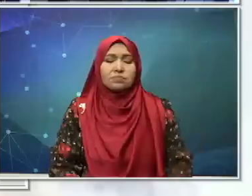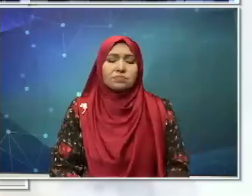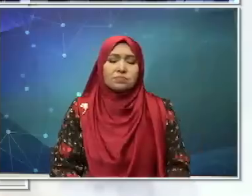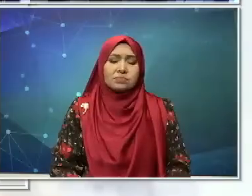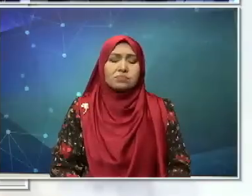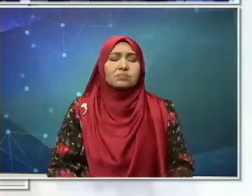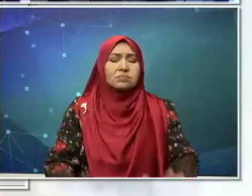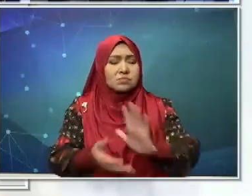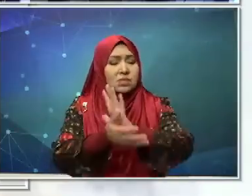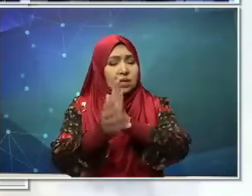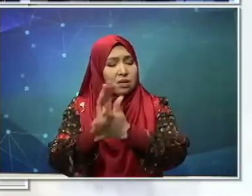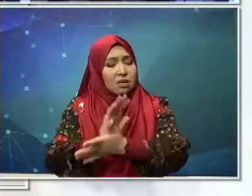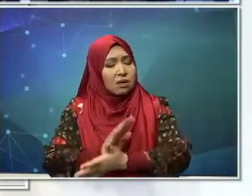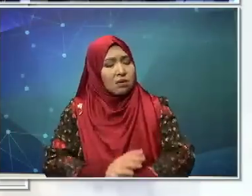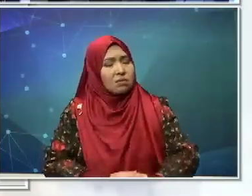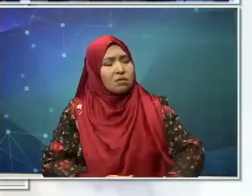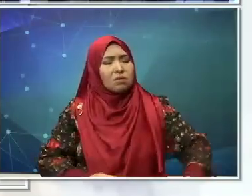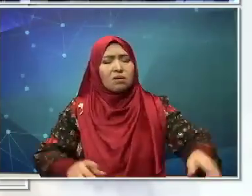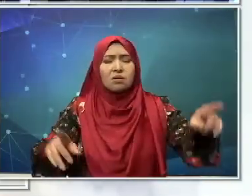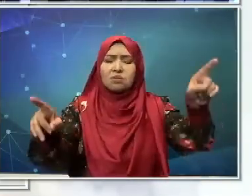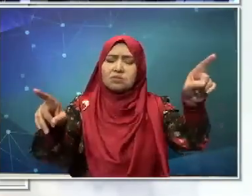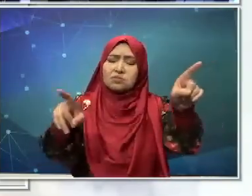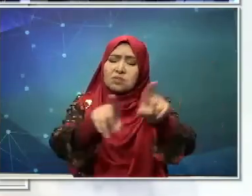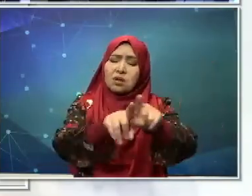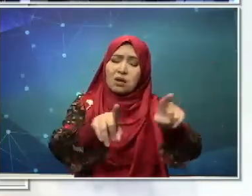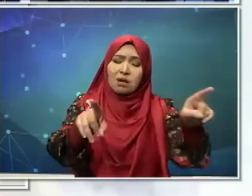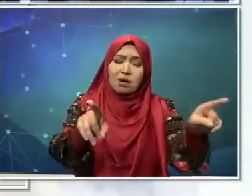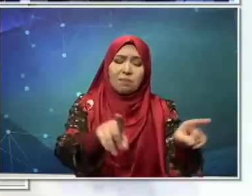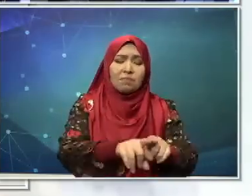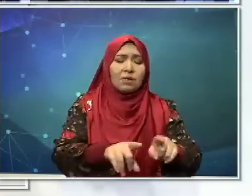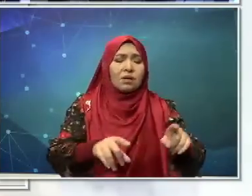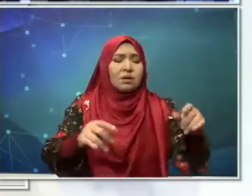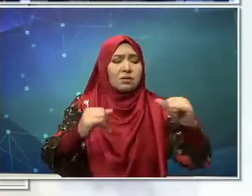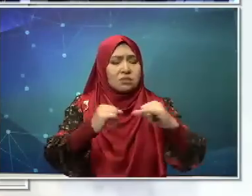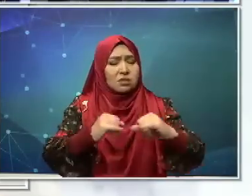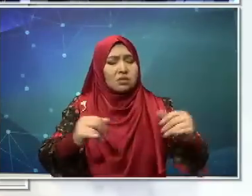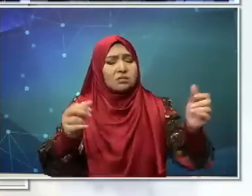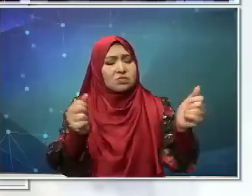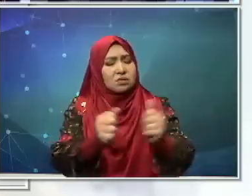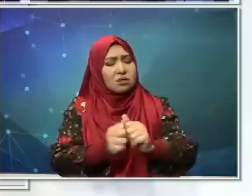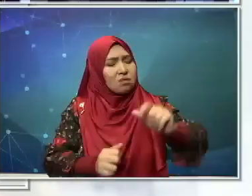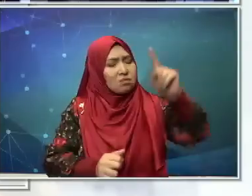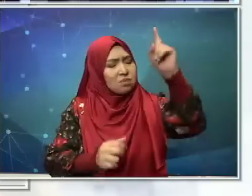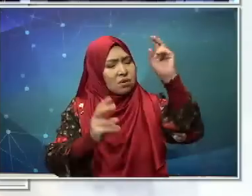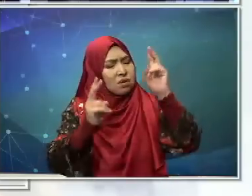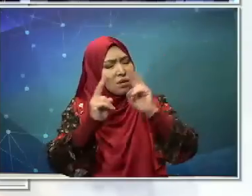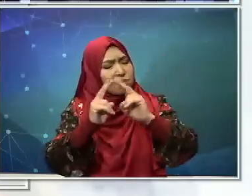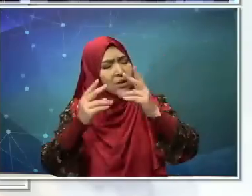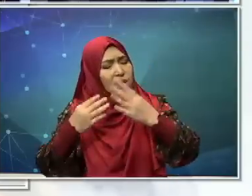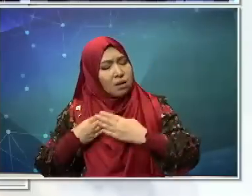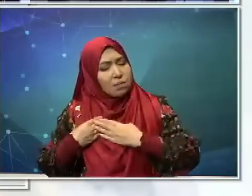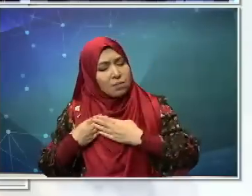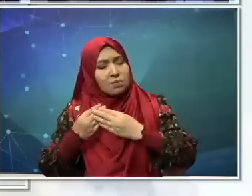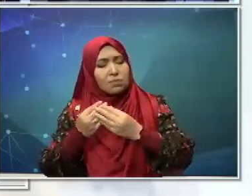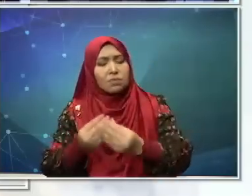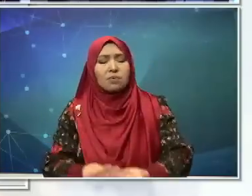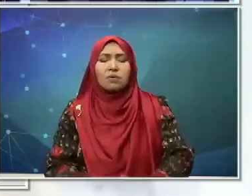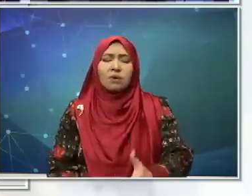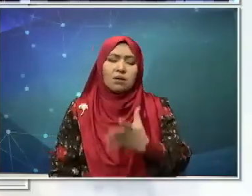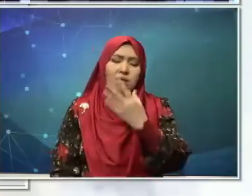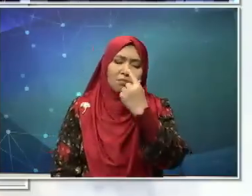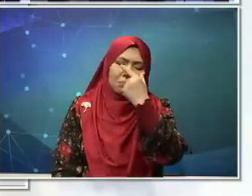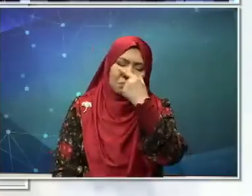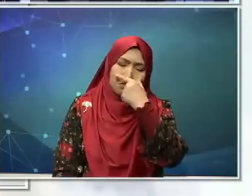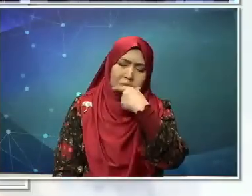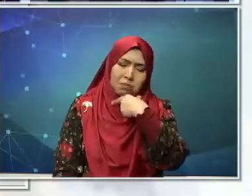the wall wajah wumu swadz jauh Wow